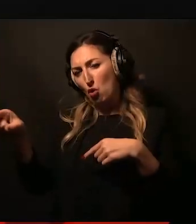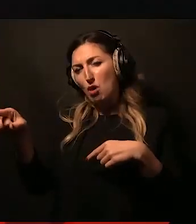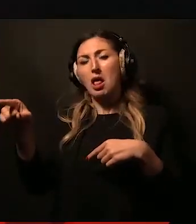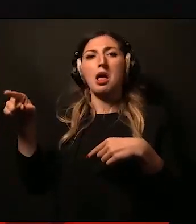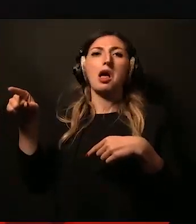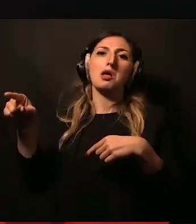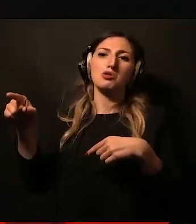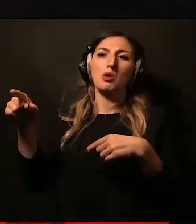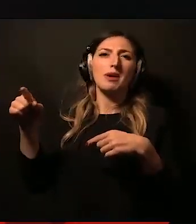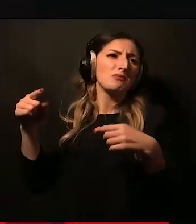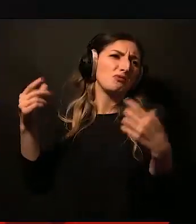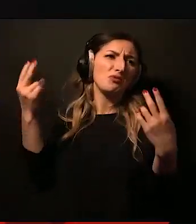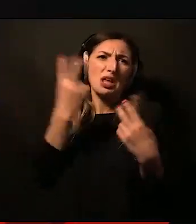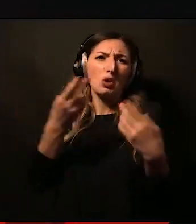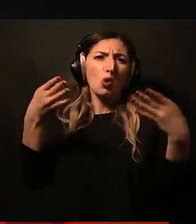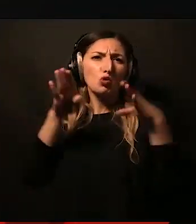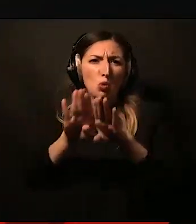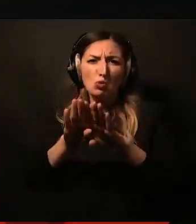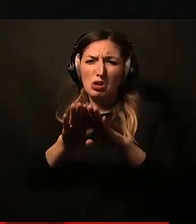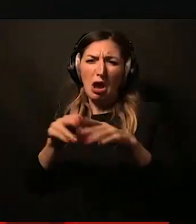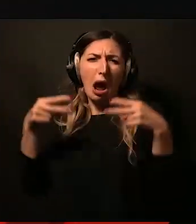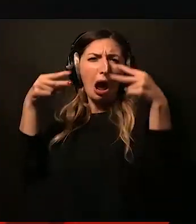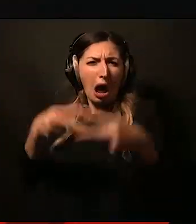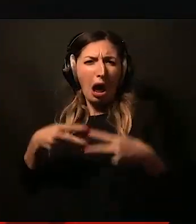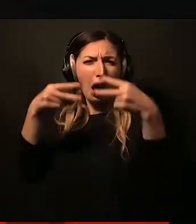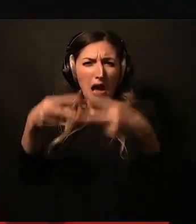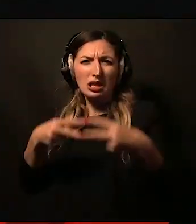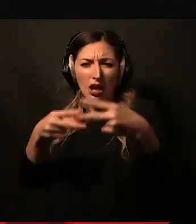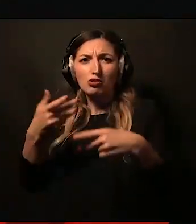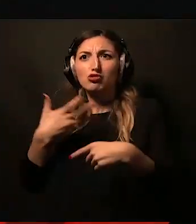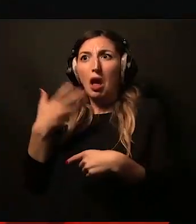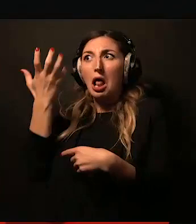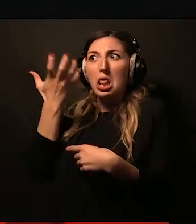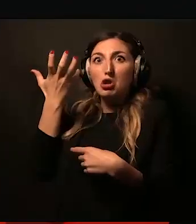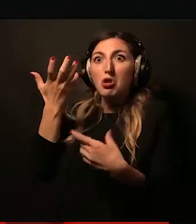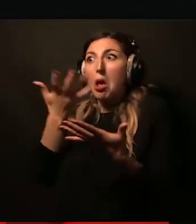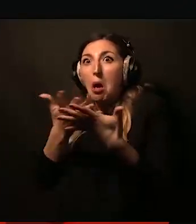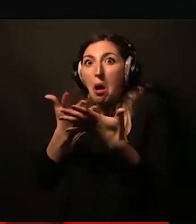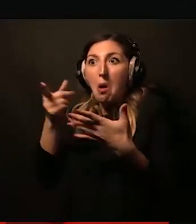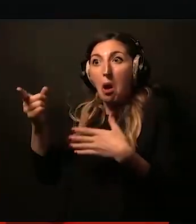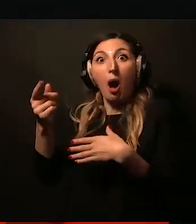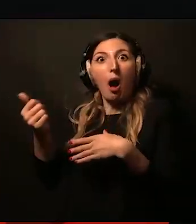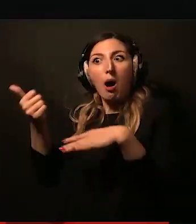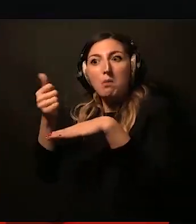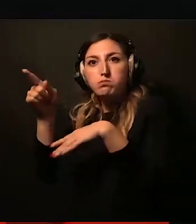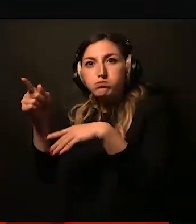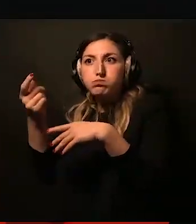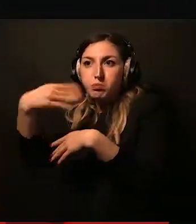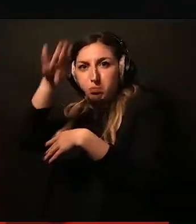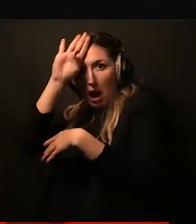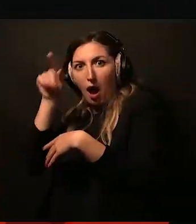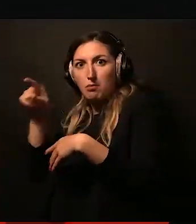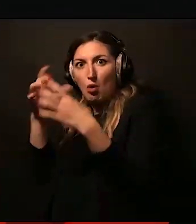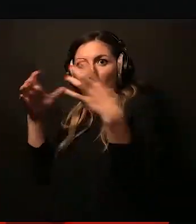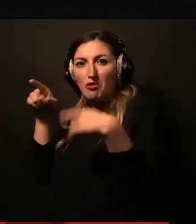aleggiano storie e leggende il proprietario della fabbrica Willy Wonka è quasi una creatura mitologica